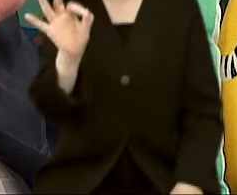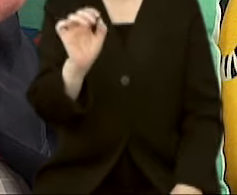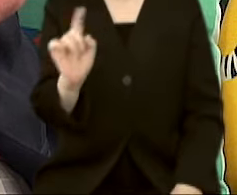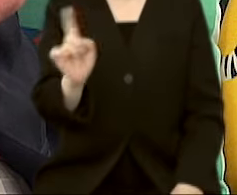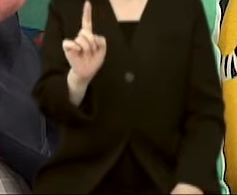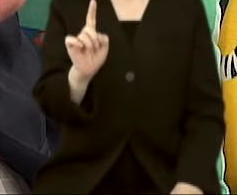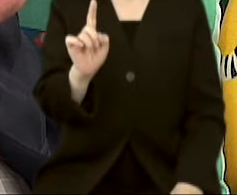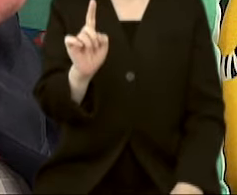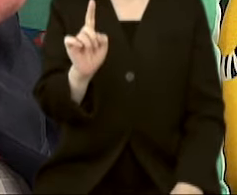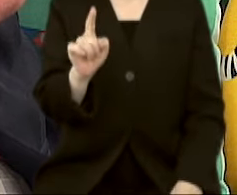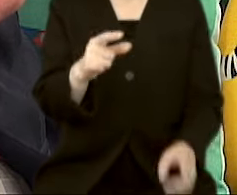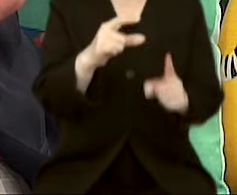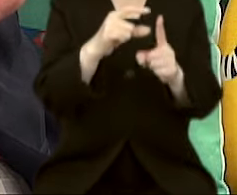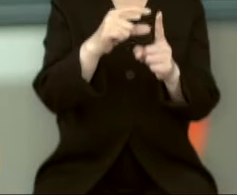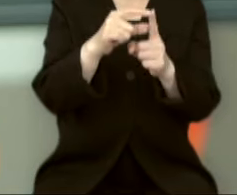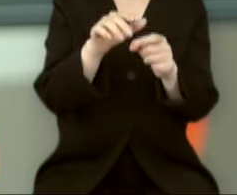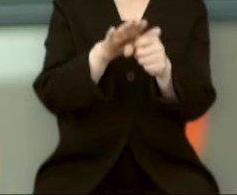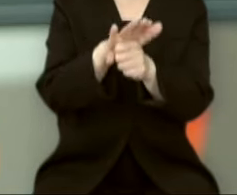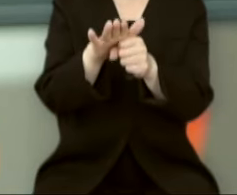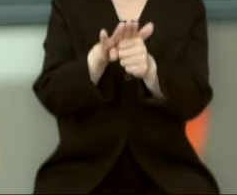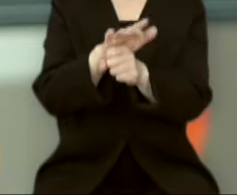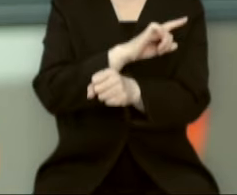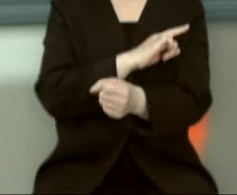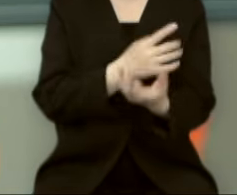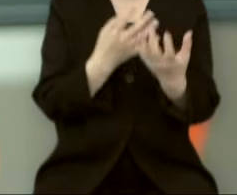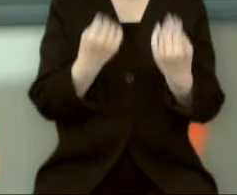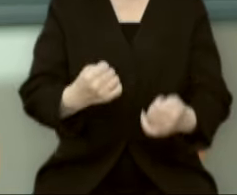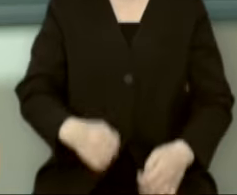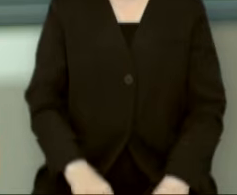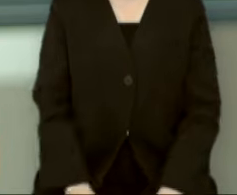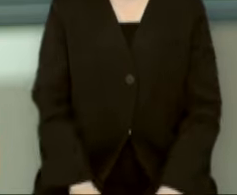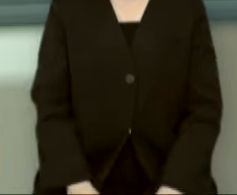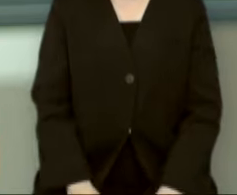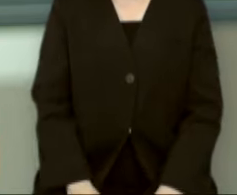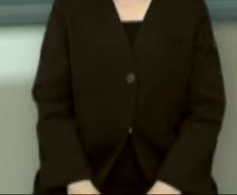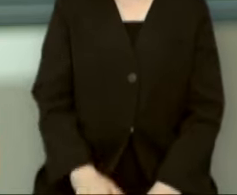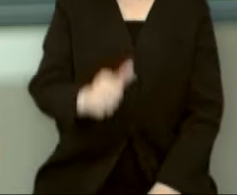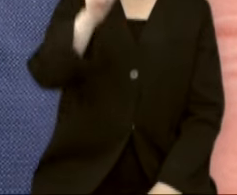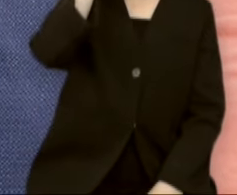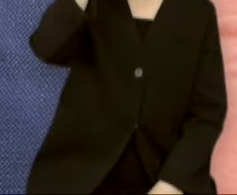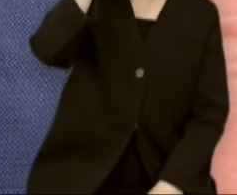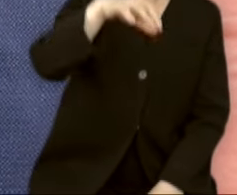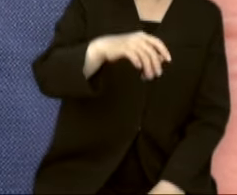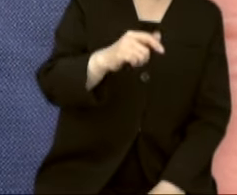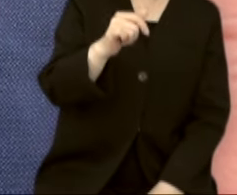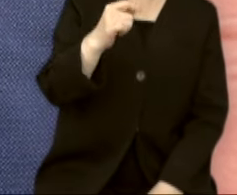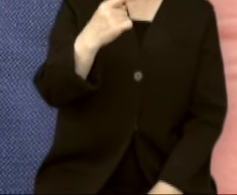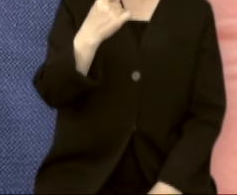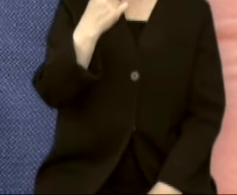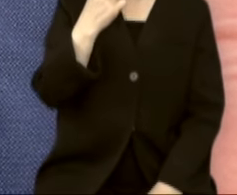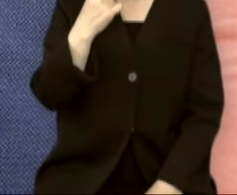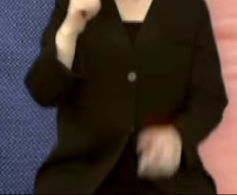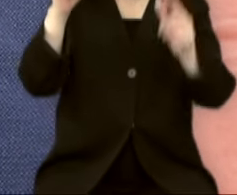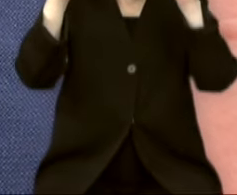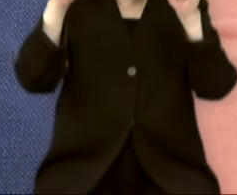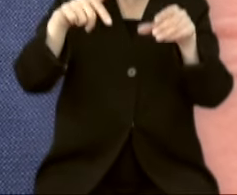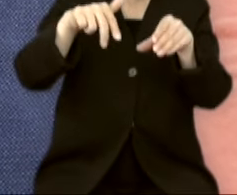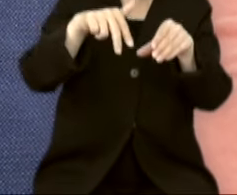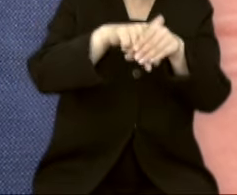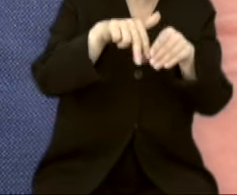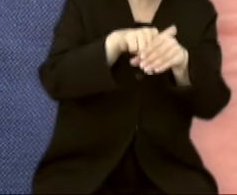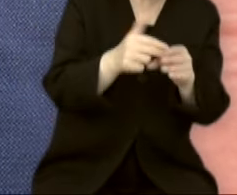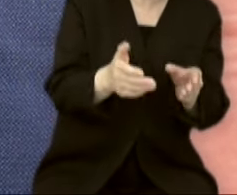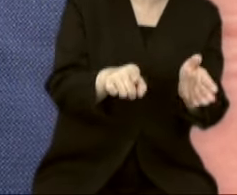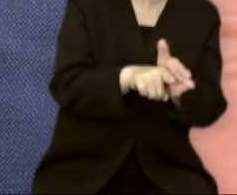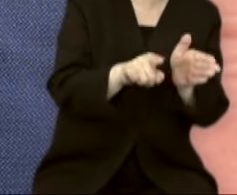성경의 초점입니다. 제일 많이 나오는 단어죠. 네, 그래서 인도에 지금은 힌두교 사람들이 거의 80%입니다.